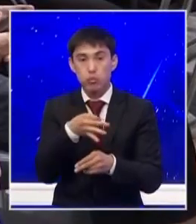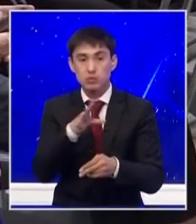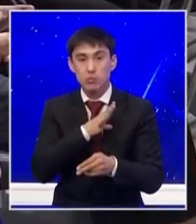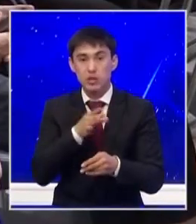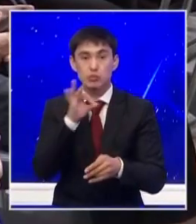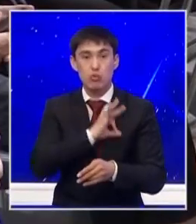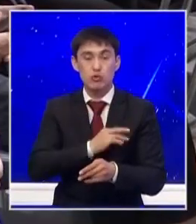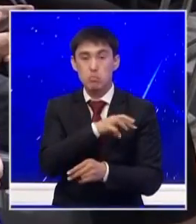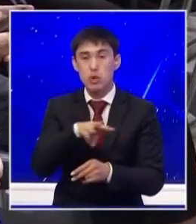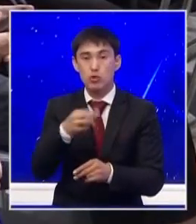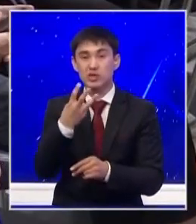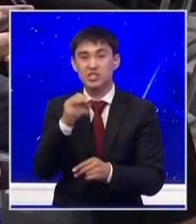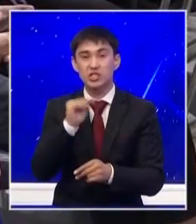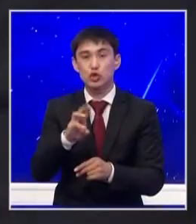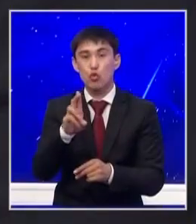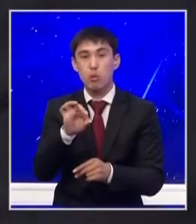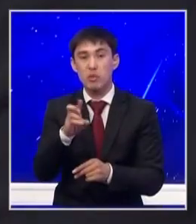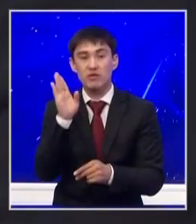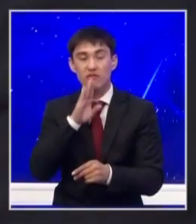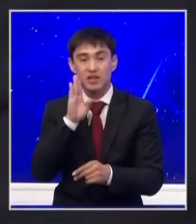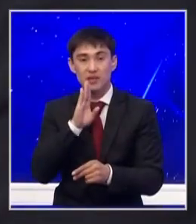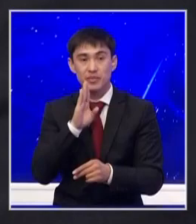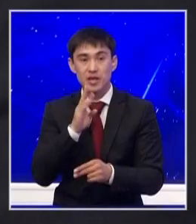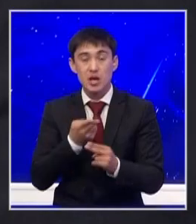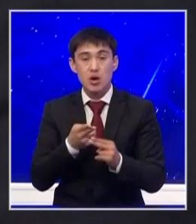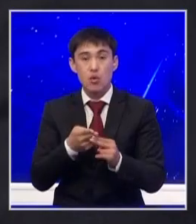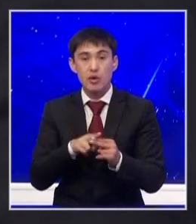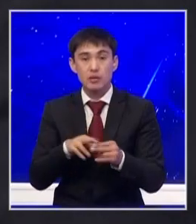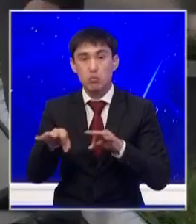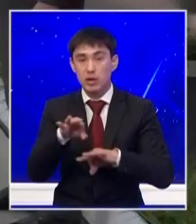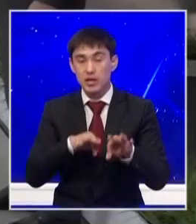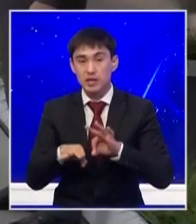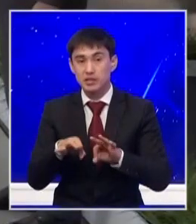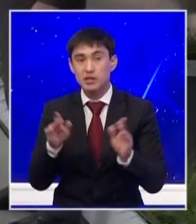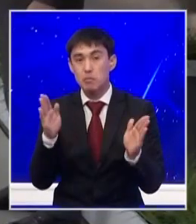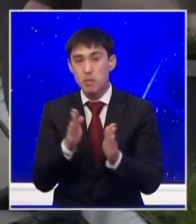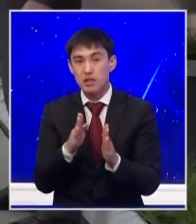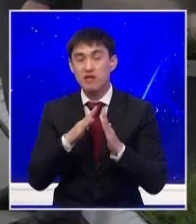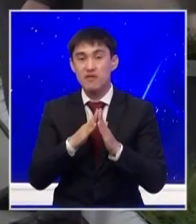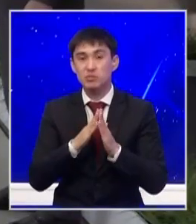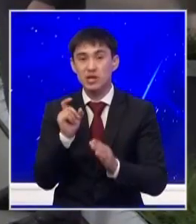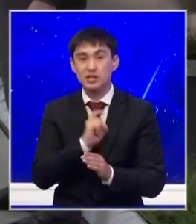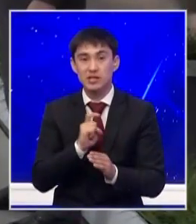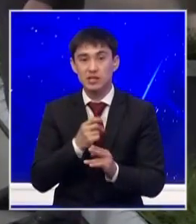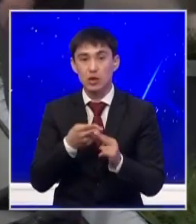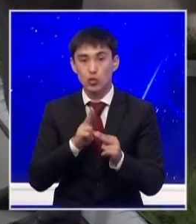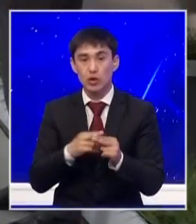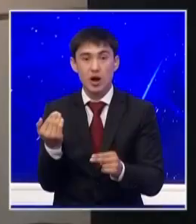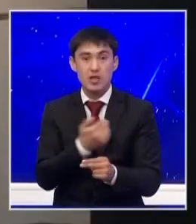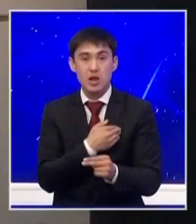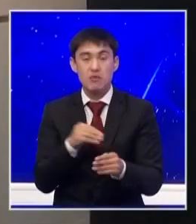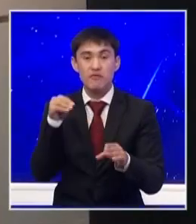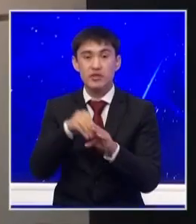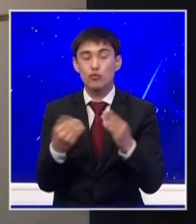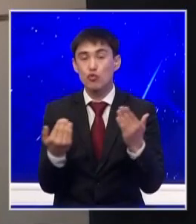было использовано миллион триста тысяч кубометров воды кстати упор в проекте сделано мелкие фермерские хозяйства которые хотели